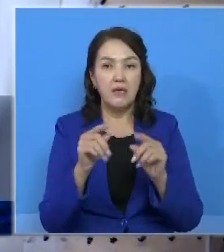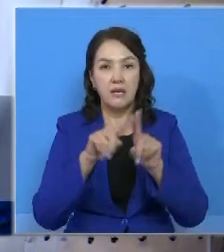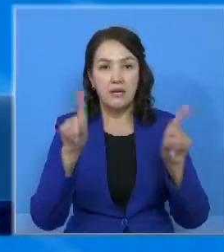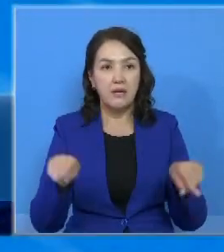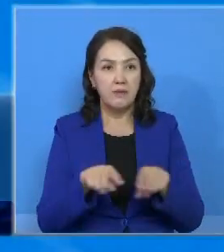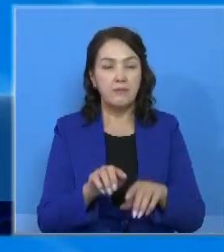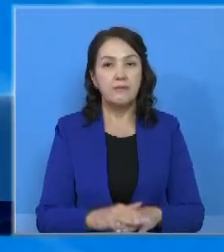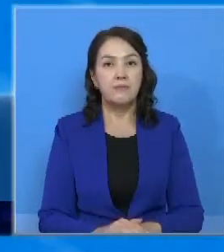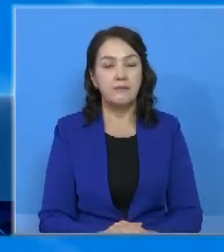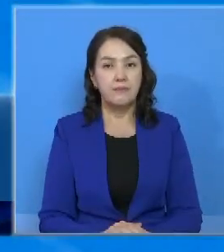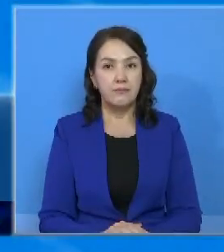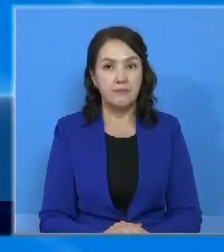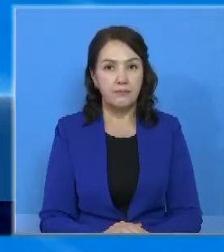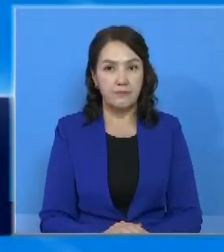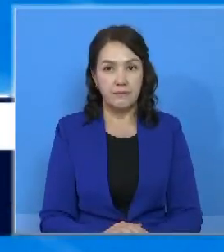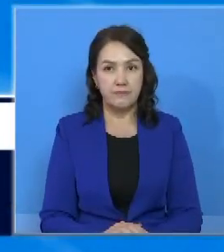сертификаты.